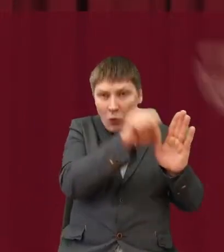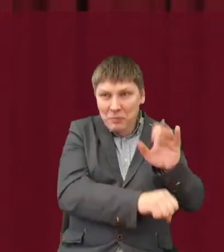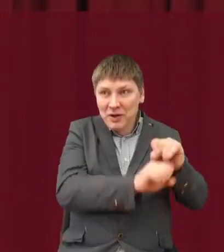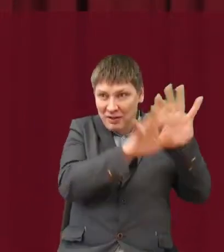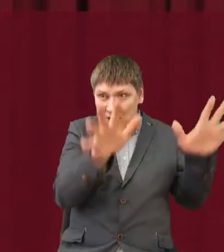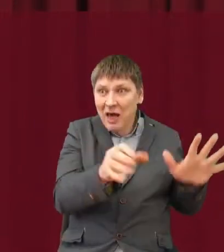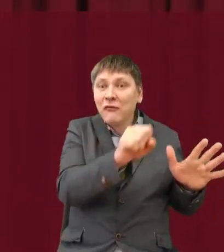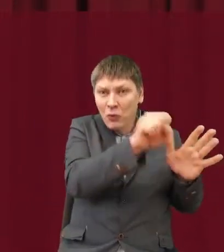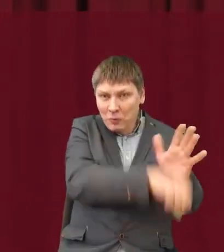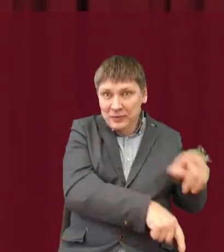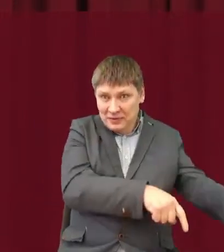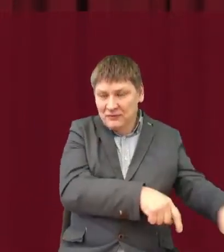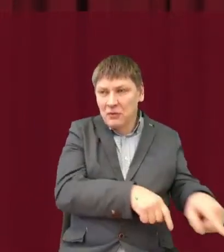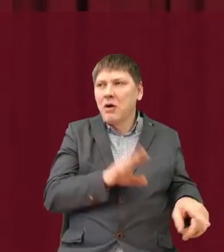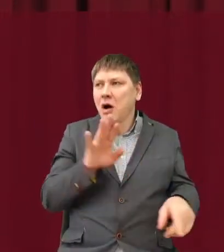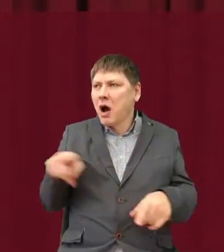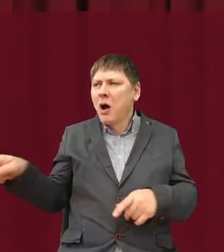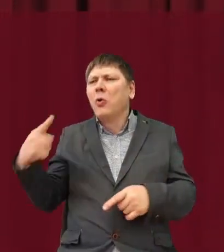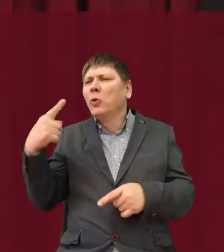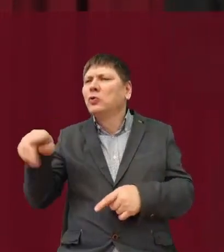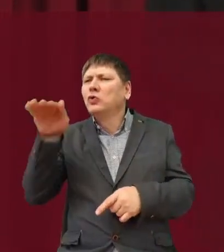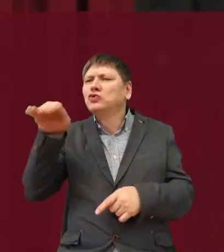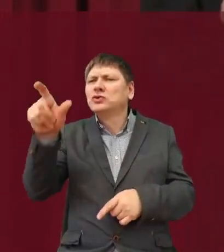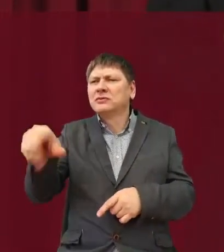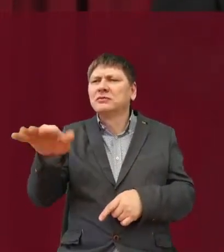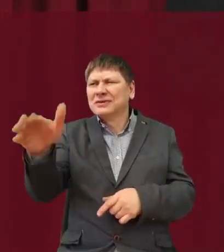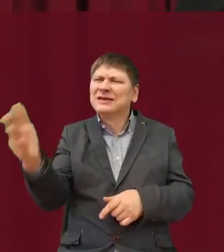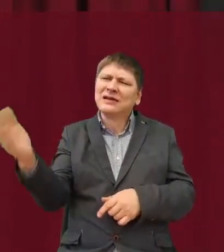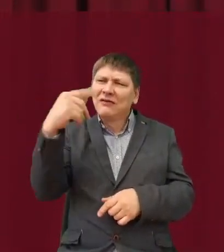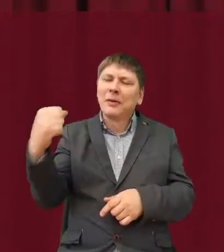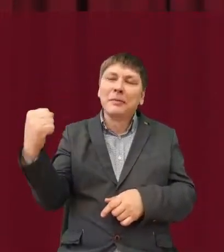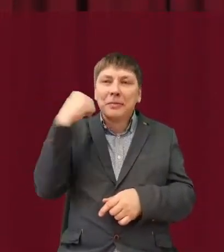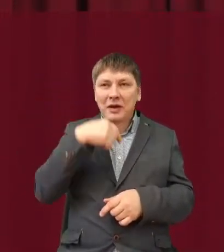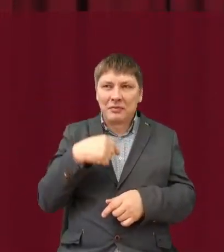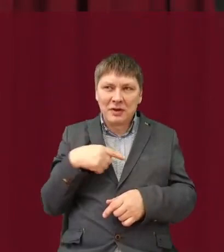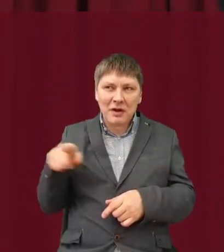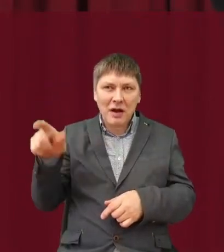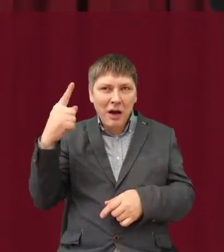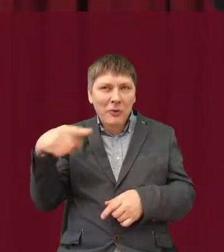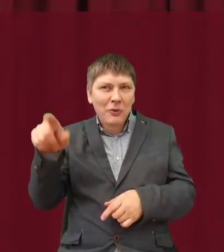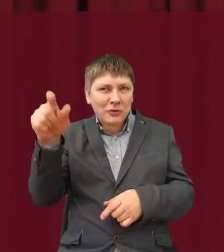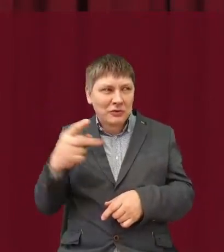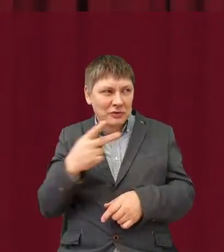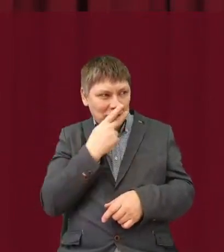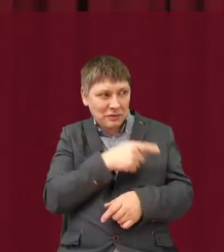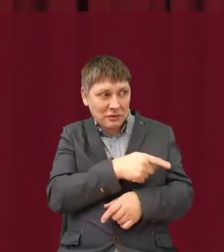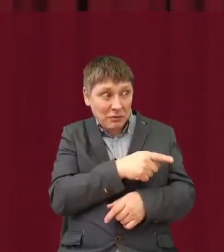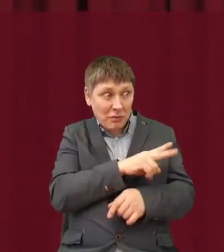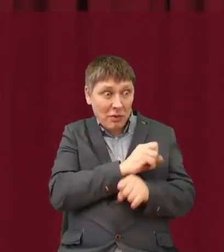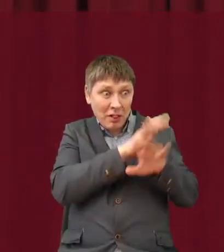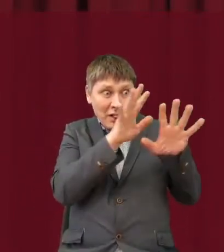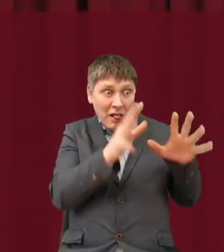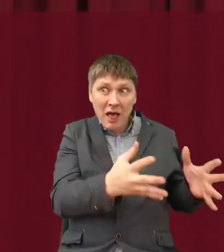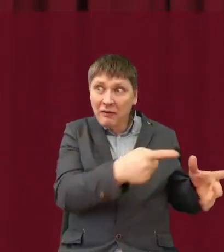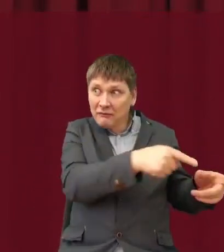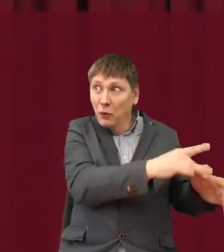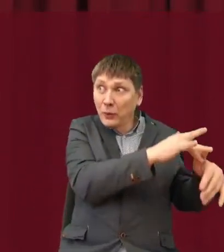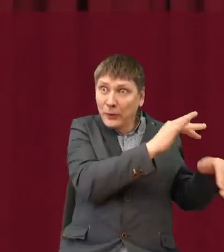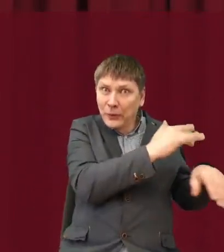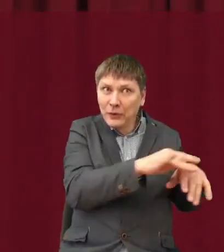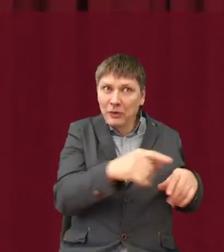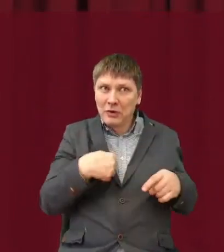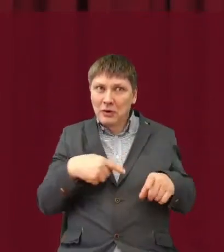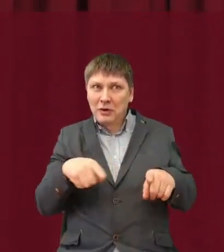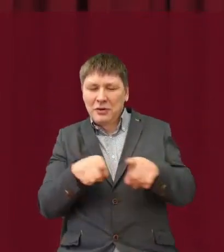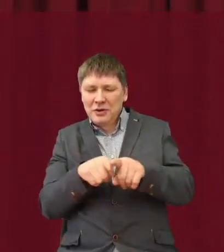идет к следующему человеку говорит бей меня представляете следующего человека который видит что того Лев убил и